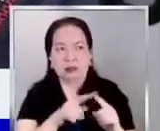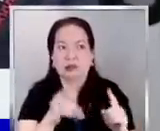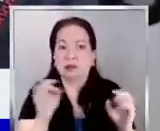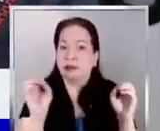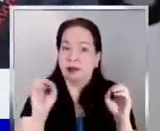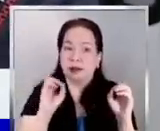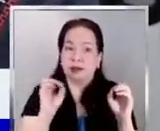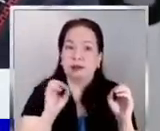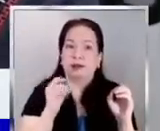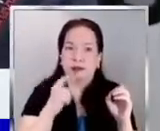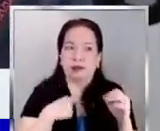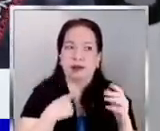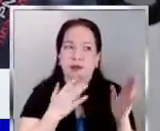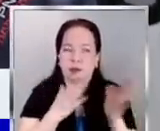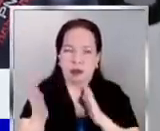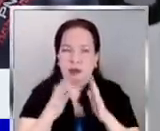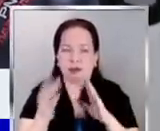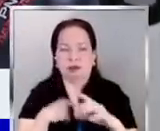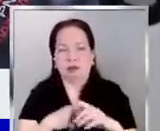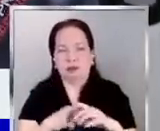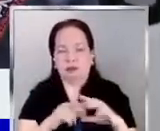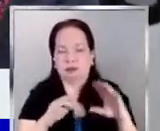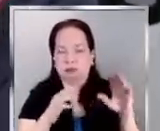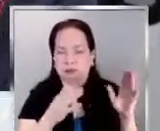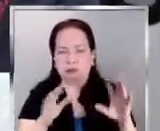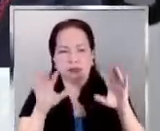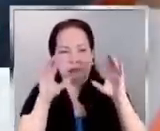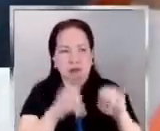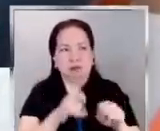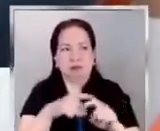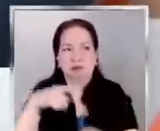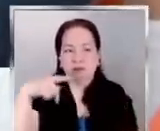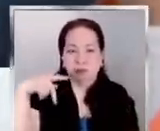preparing a case against this Patricio Ajas.